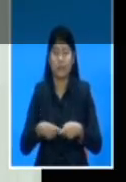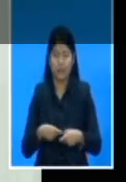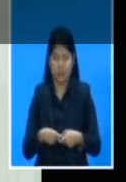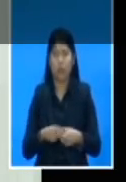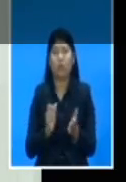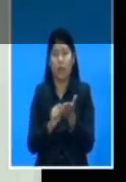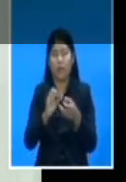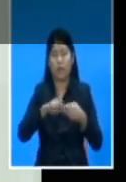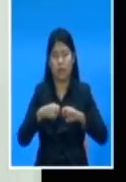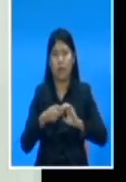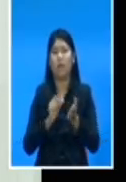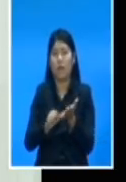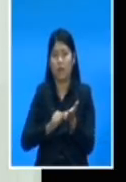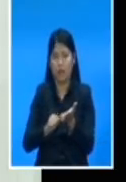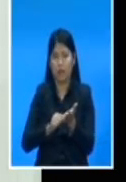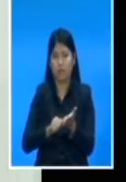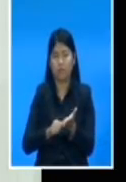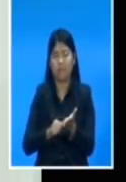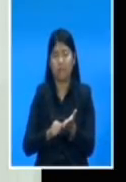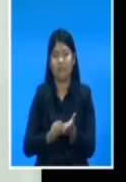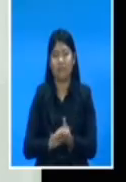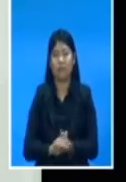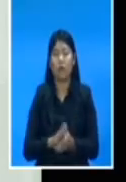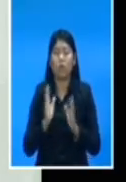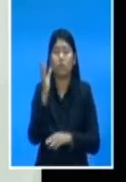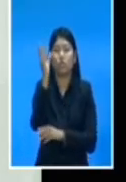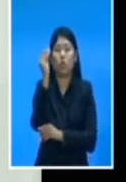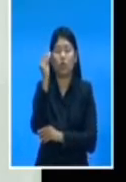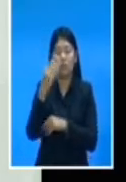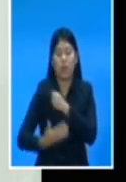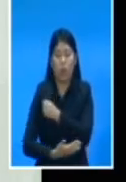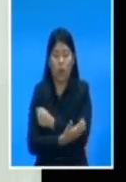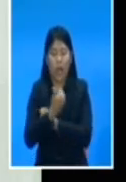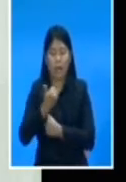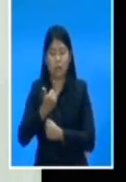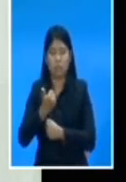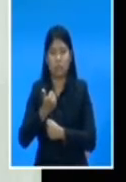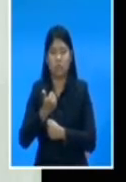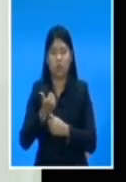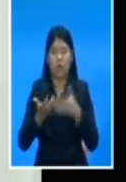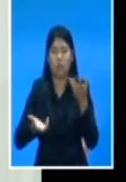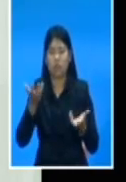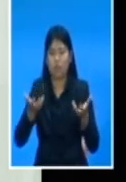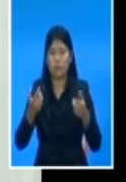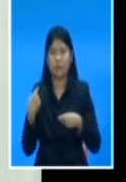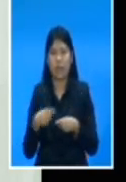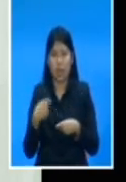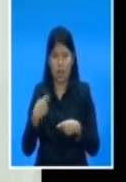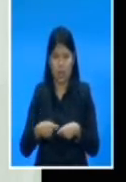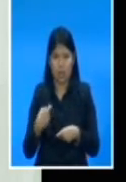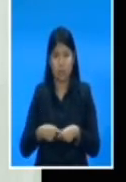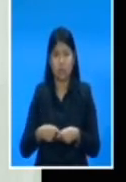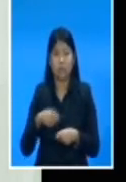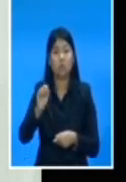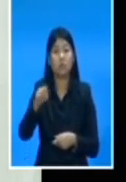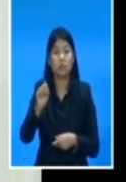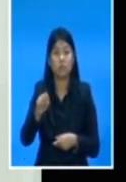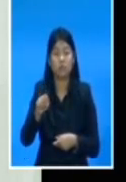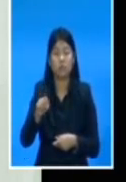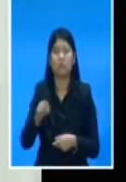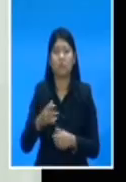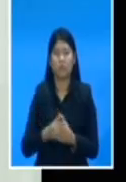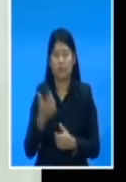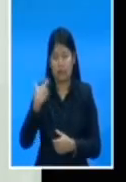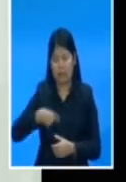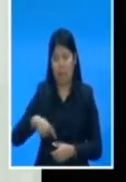งั้นคำพูดที่ว่าคนจนไม่มีโอกาสที่เข้าถึงกระบวนการยุติธรรมบางเรื่องแต่จะต้องจ้าง